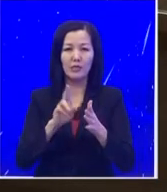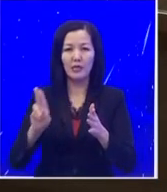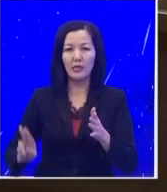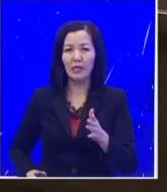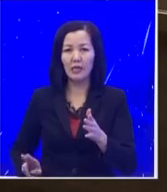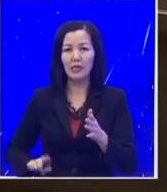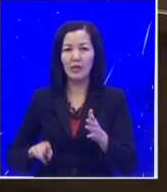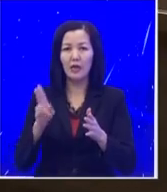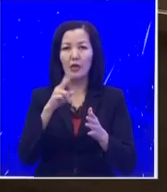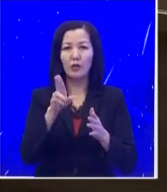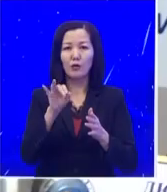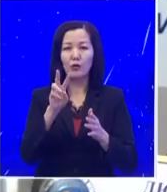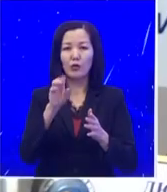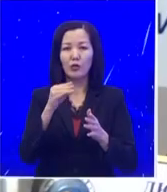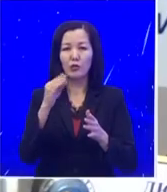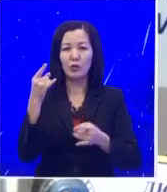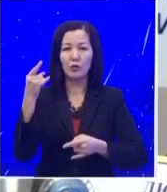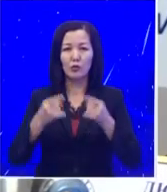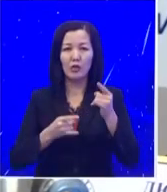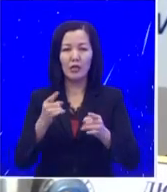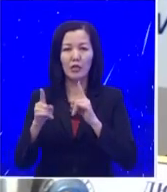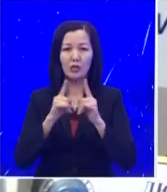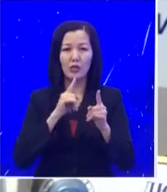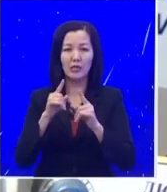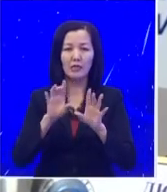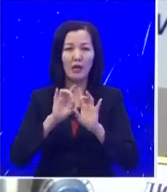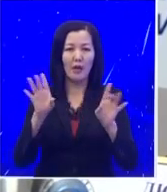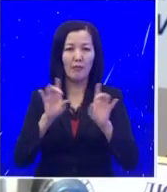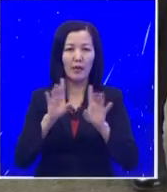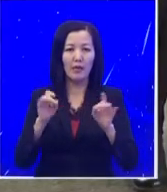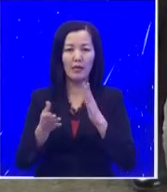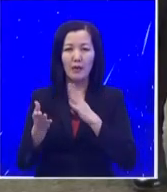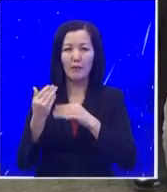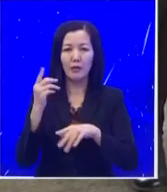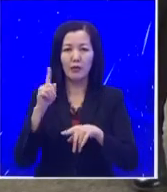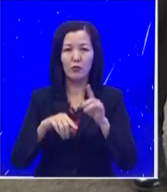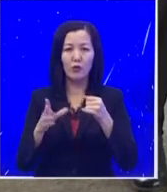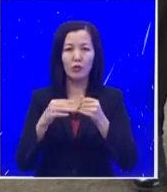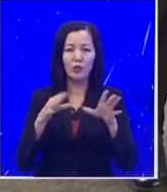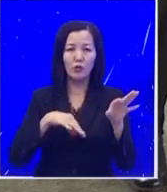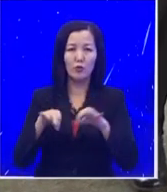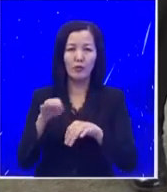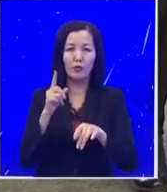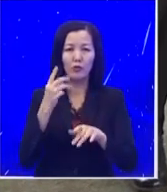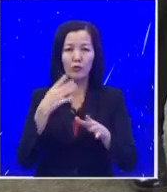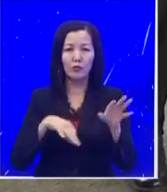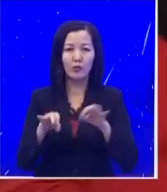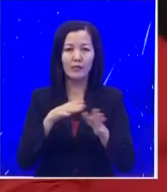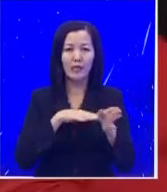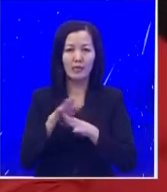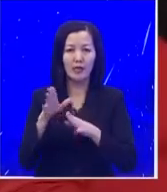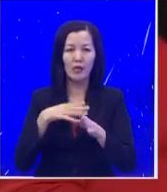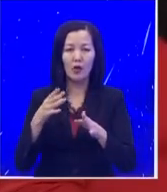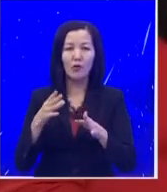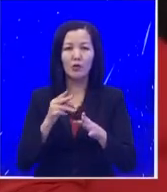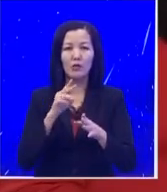Дүйсенова Жетісу медиа алаңында өткен баспасөз мәслихатында хабарлады. Айтуынша, былтыр туған жер жобасы аясында 120 жоба іске асқан.